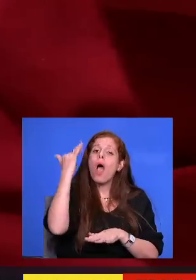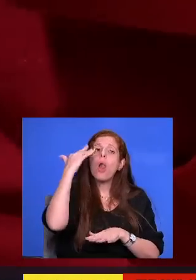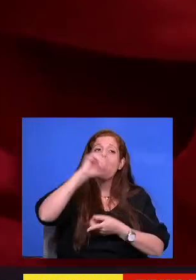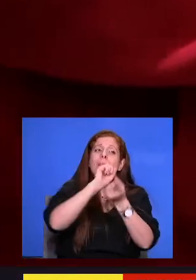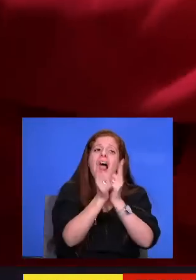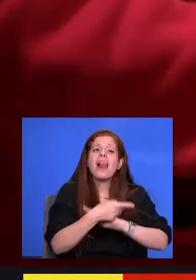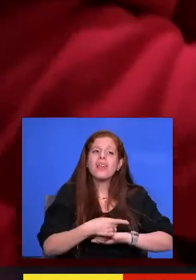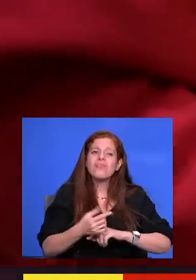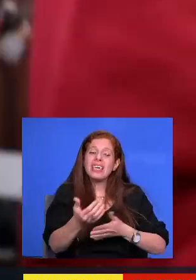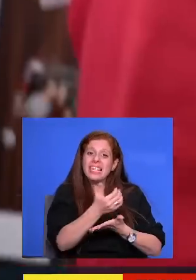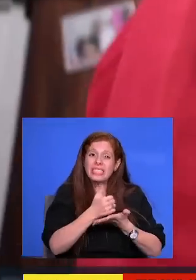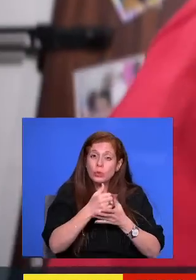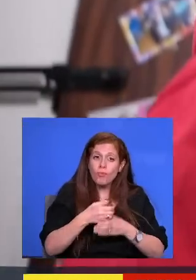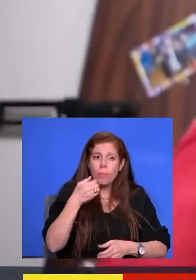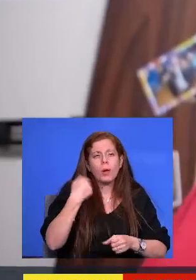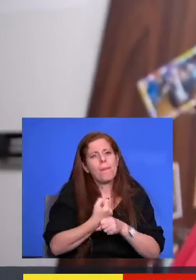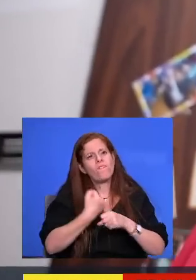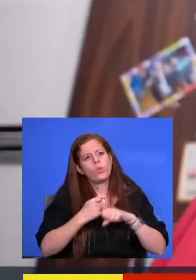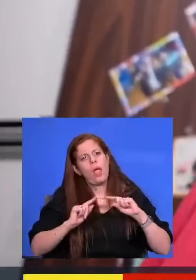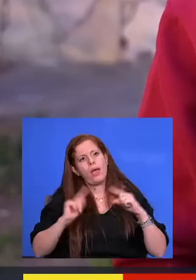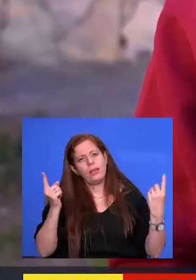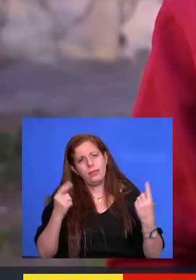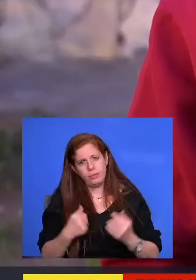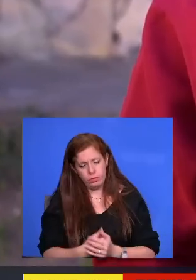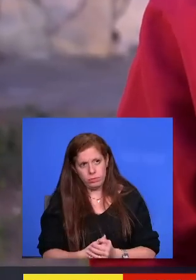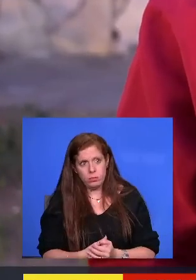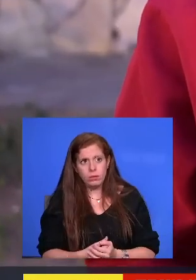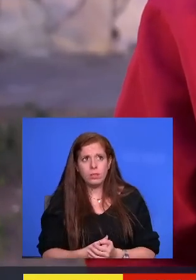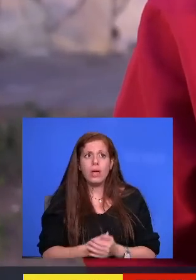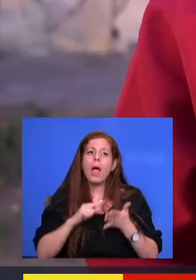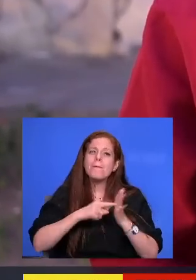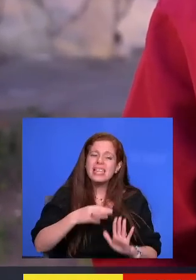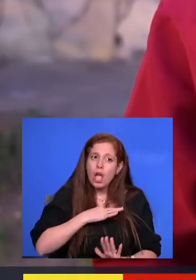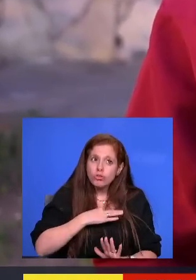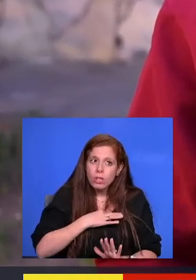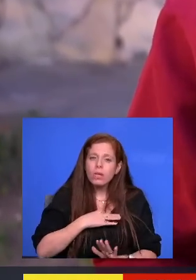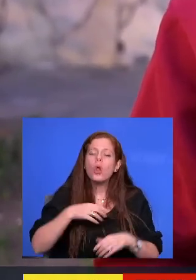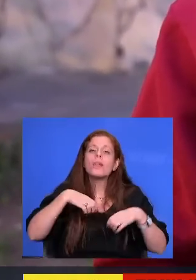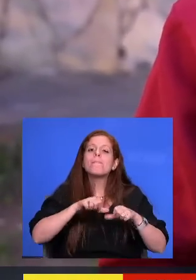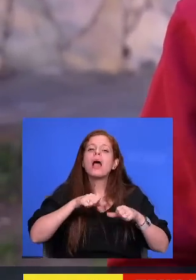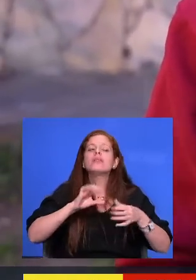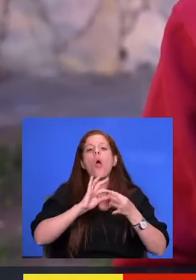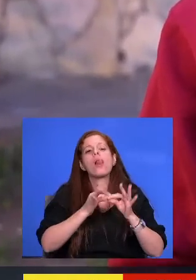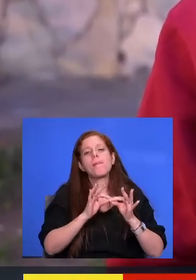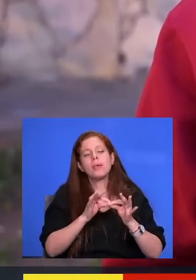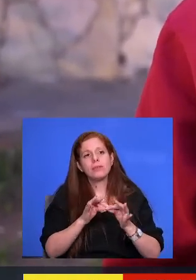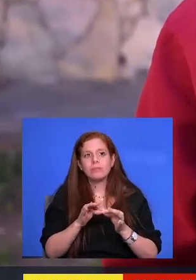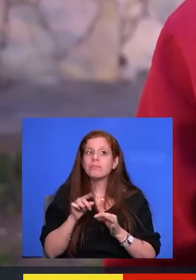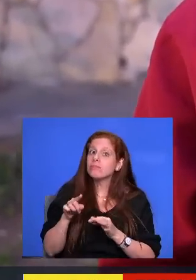איסוף הבקבוקים בעבודה אחרת. תלווה שני, אני מעשה אולימפי. בתור מעשה